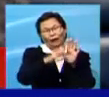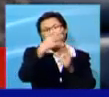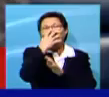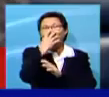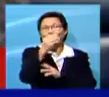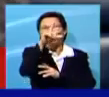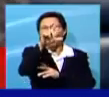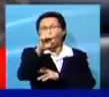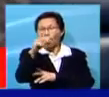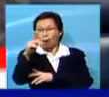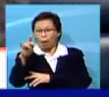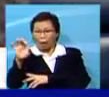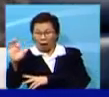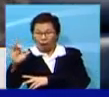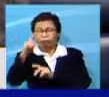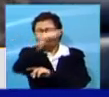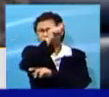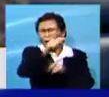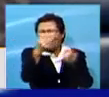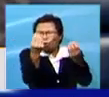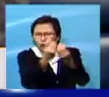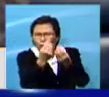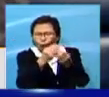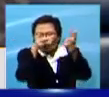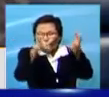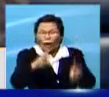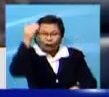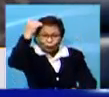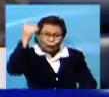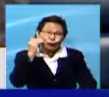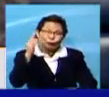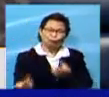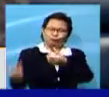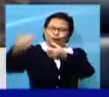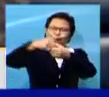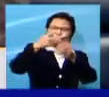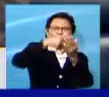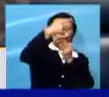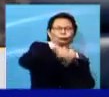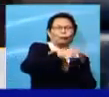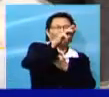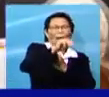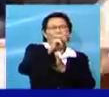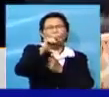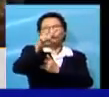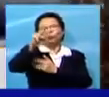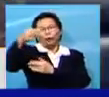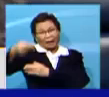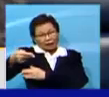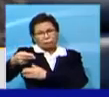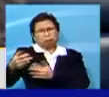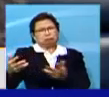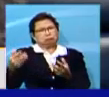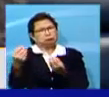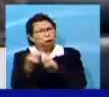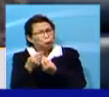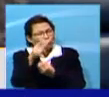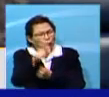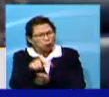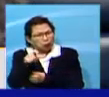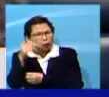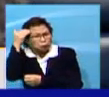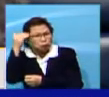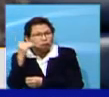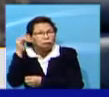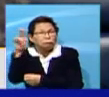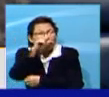Lok Siu Fook yang bertanya jumlah warga Korea Utara yang terlibat dalam program MM2H. Saya menyebut tentang